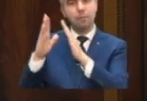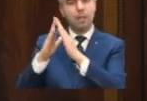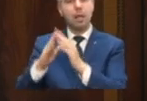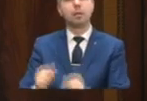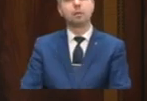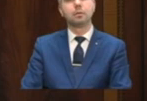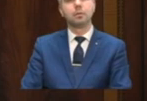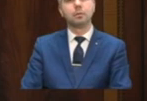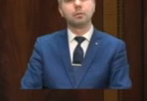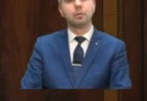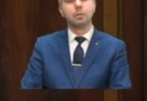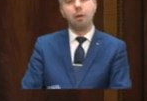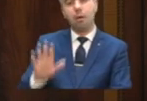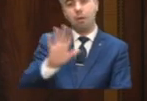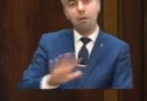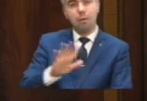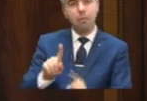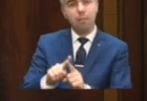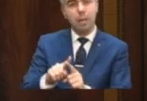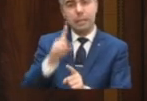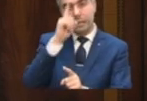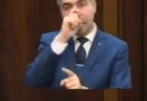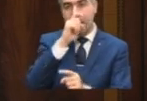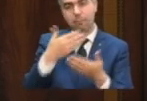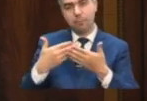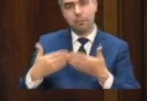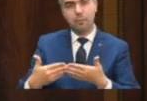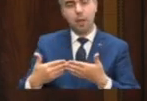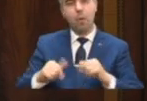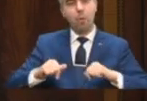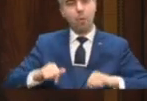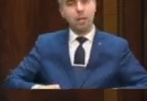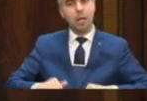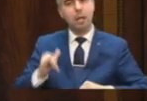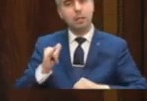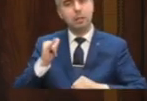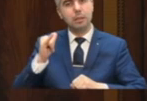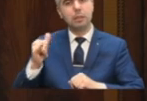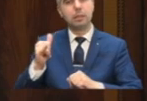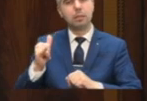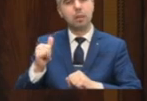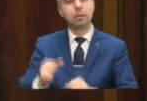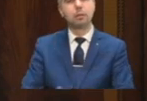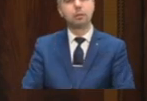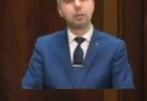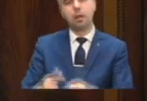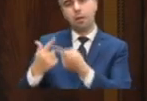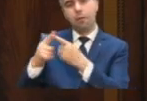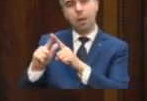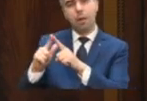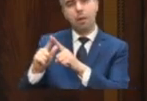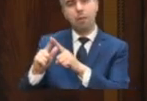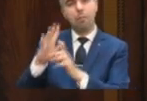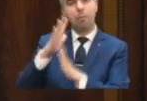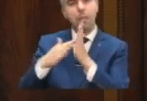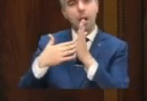وعلى الرغم من الظرفية الطارئة، حرصت الوزارة على مواصلة وتنفيذ عديد من